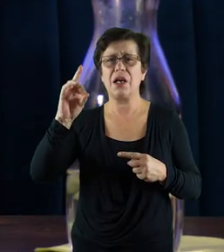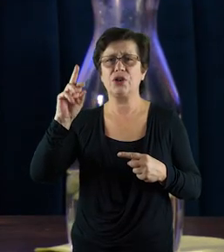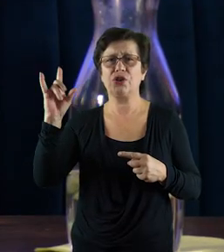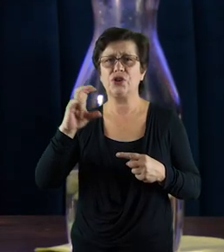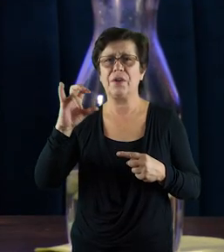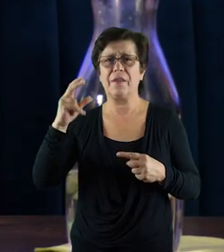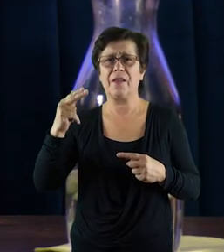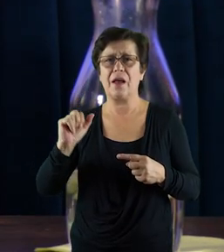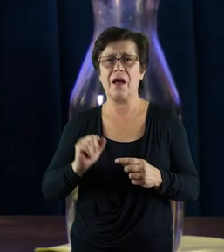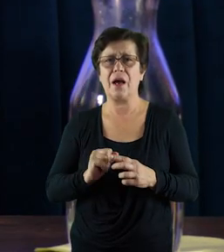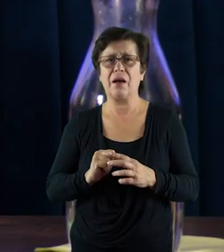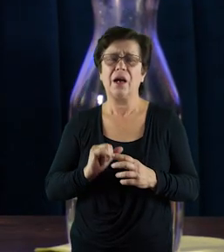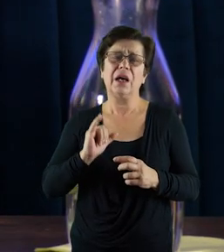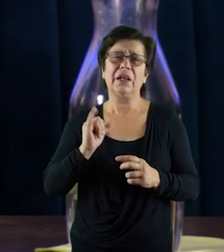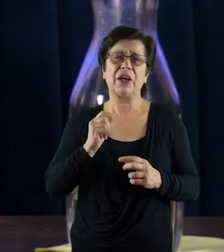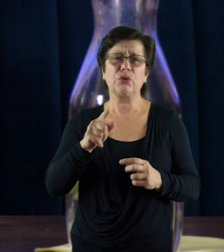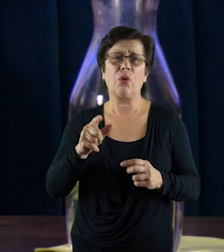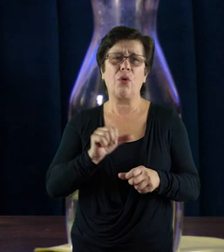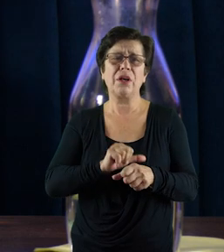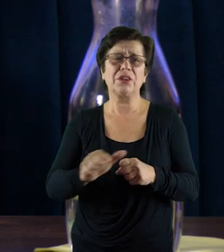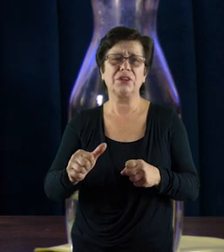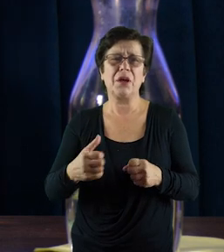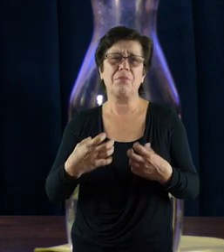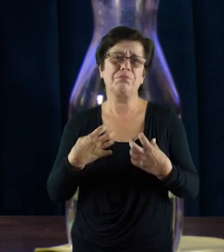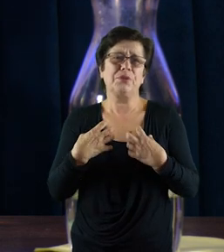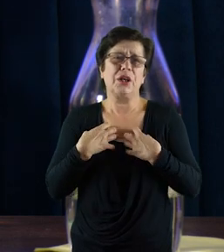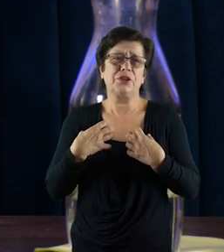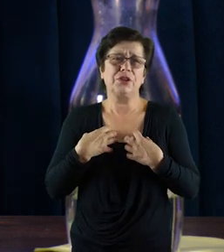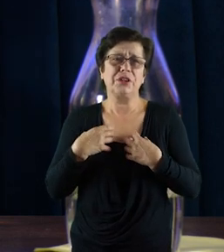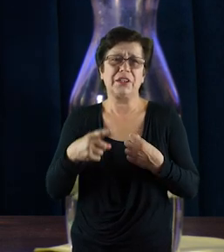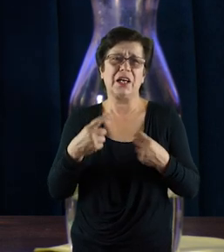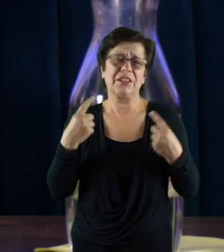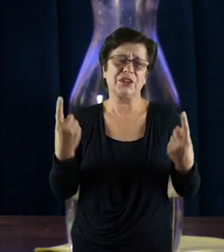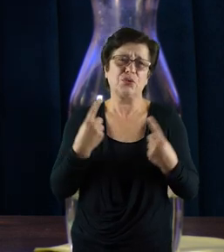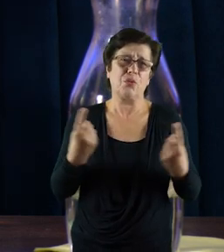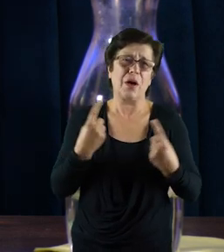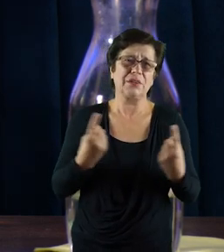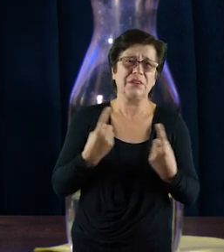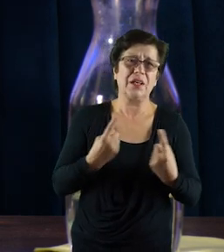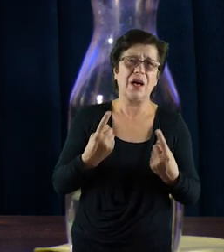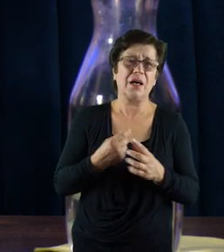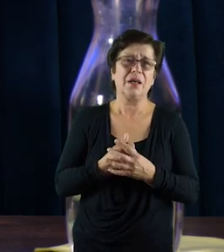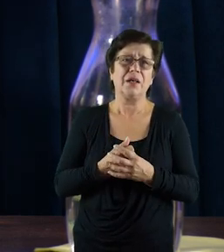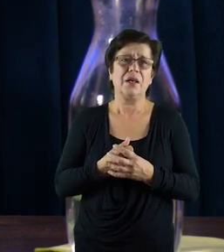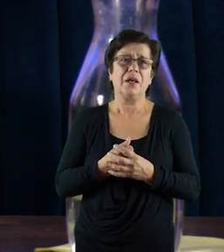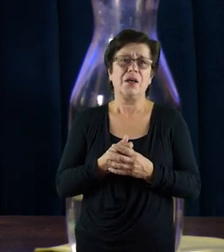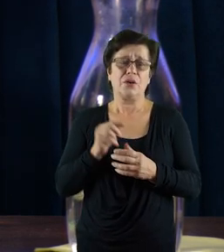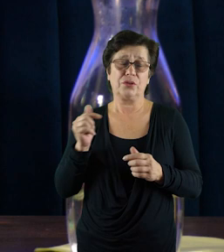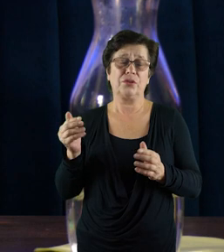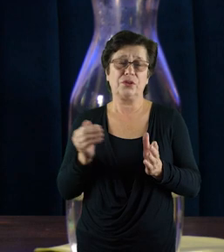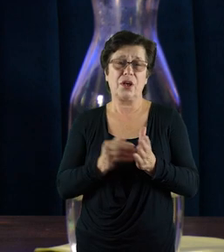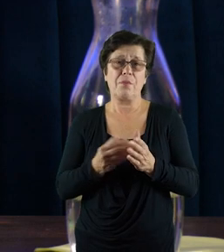ile to jest tożsame z przeżyciem estetycznym. Jakby czy ta sytuacja liryczna, bo też trzeba dodać, że